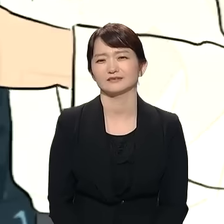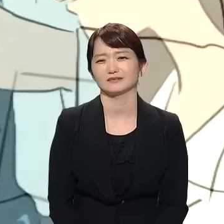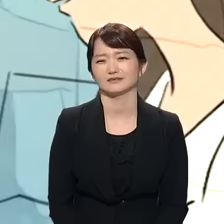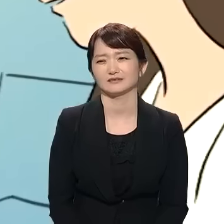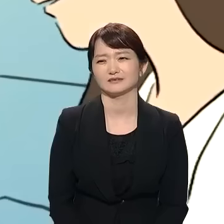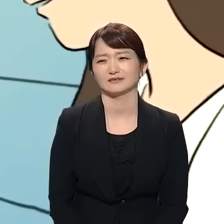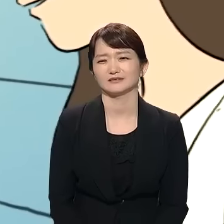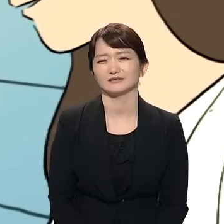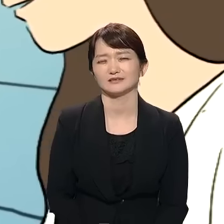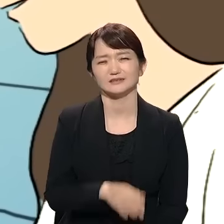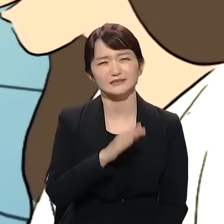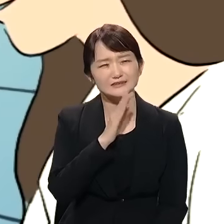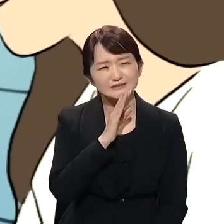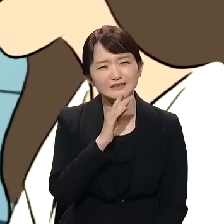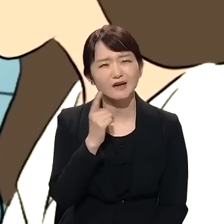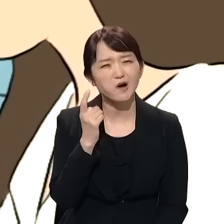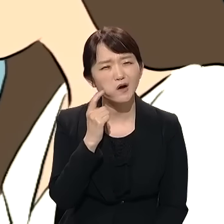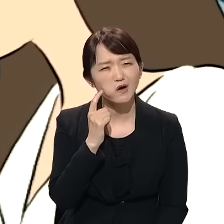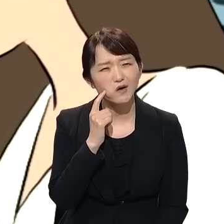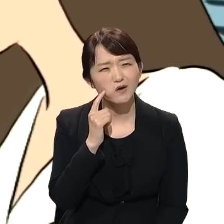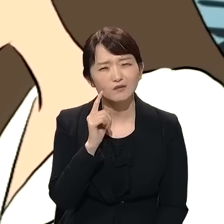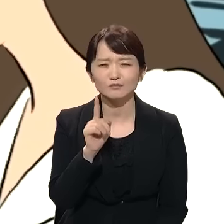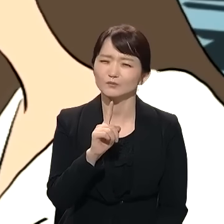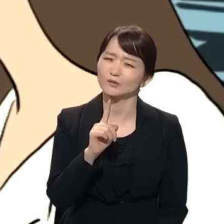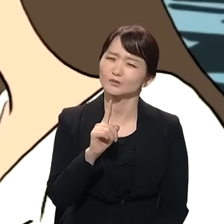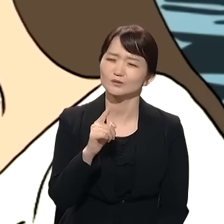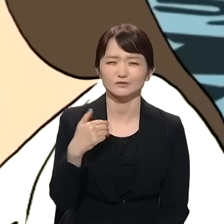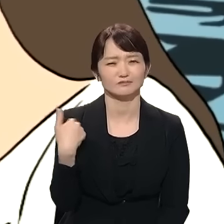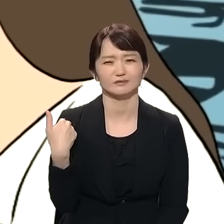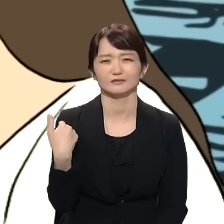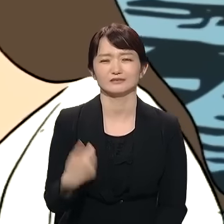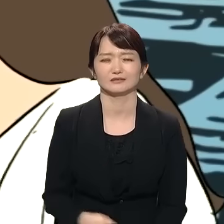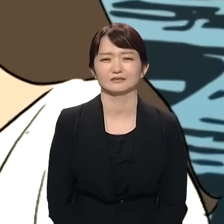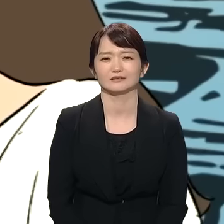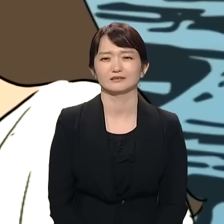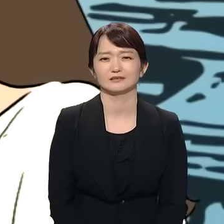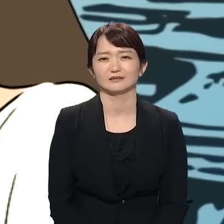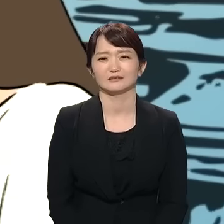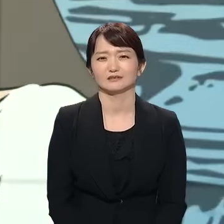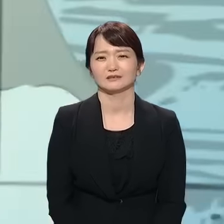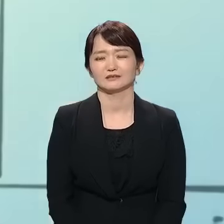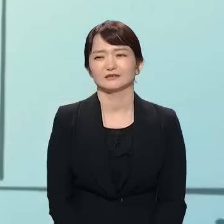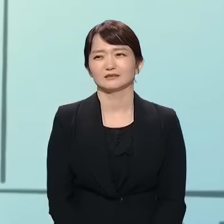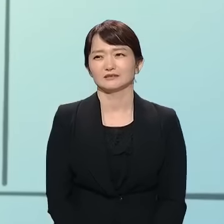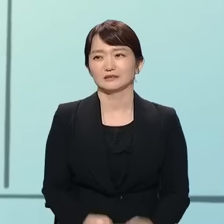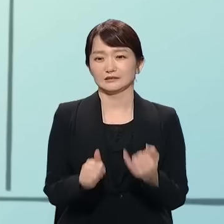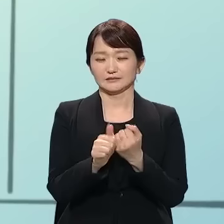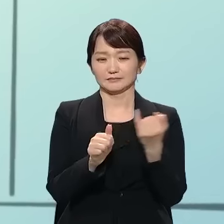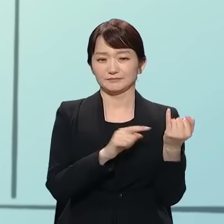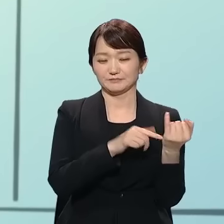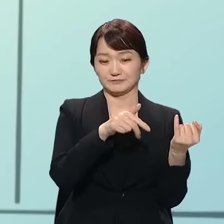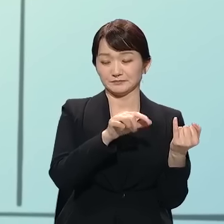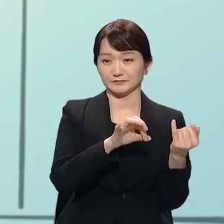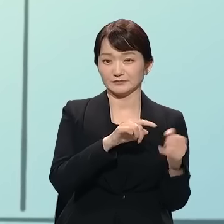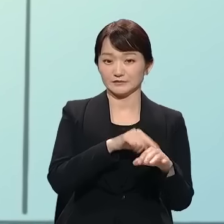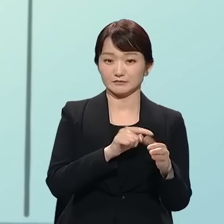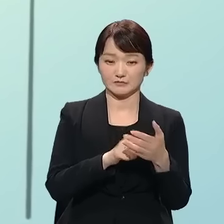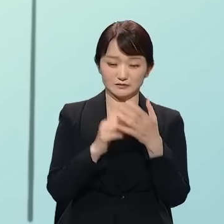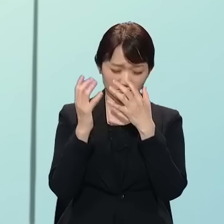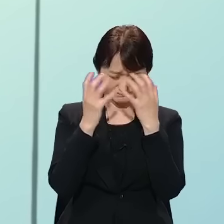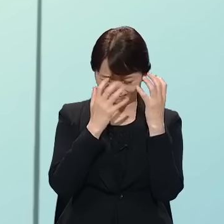거짓말이라고 해야 되지 안해야 된다고 얘기할지 저는 모르겠지만 어쨌든 아내의 정신은 너무나 이제 마음이